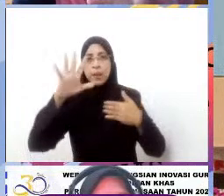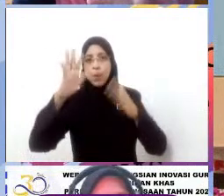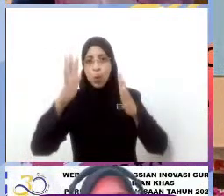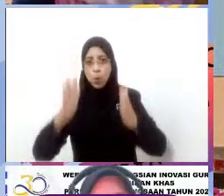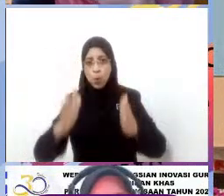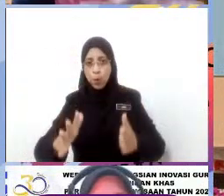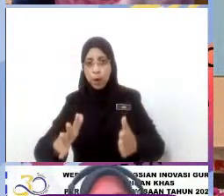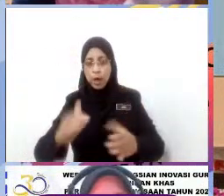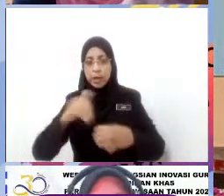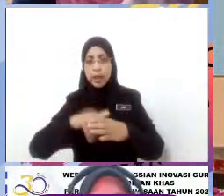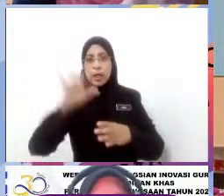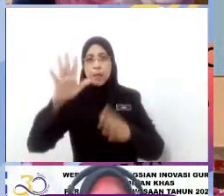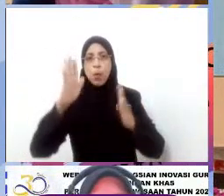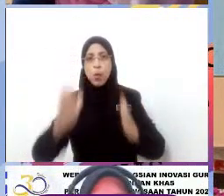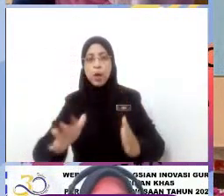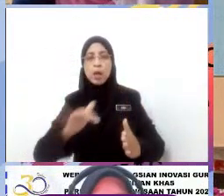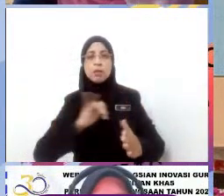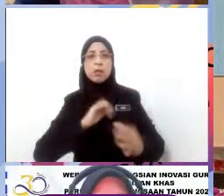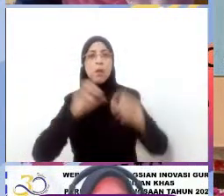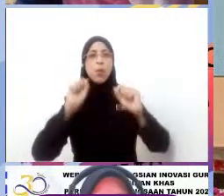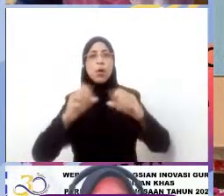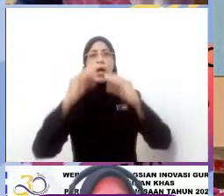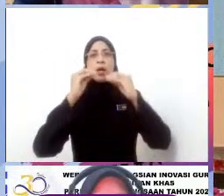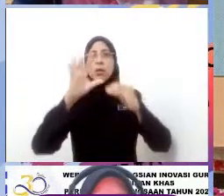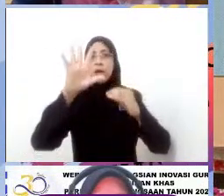boleh ajar 5 topik contoh. Sebab